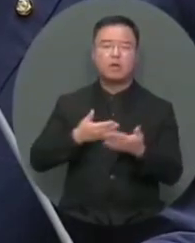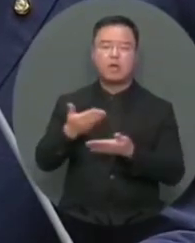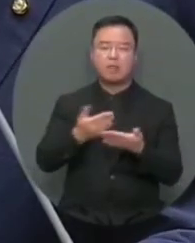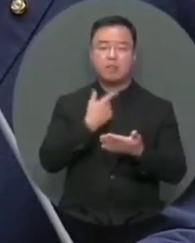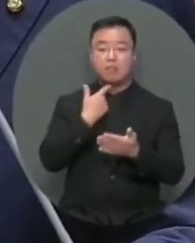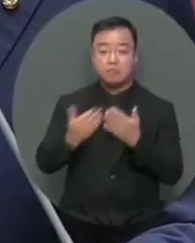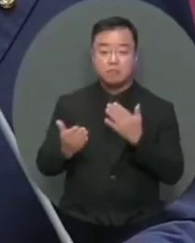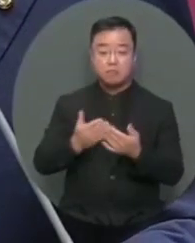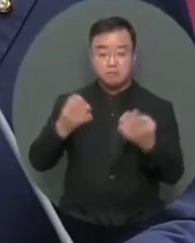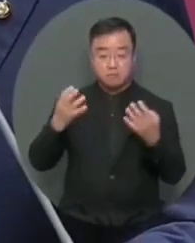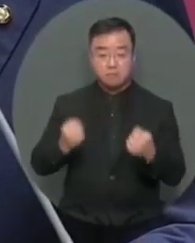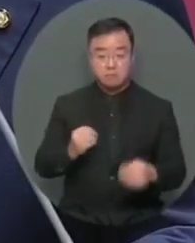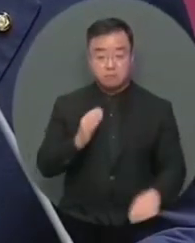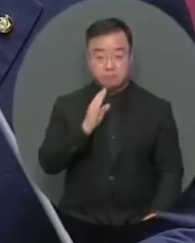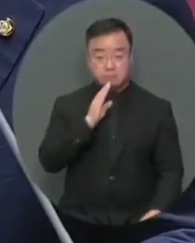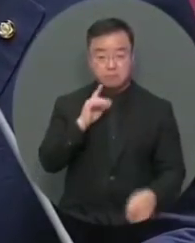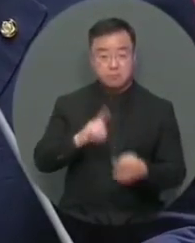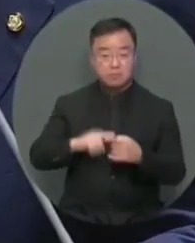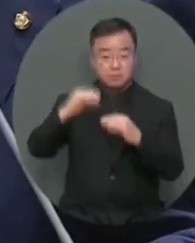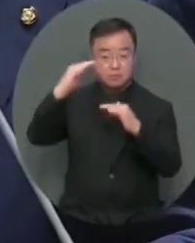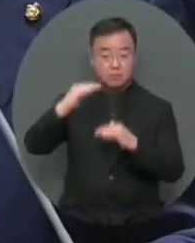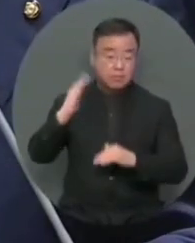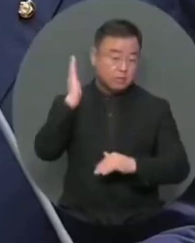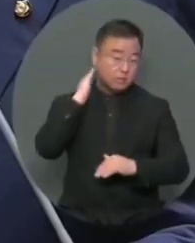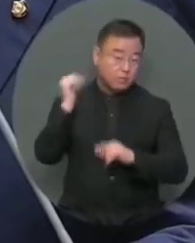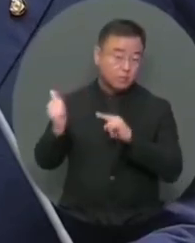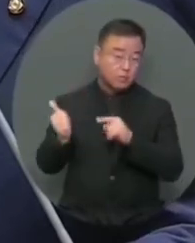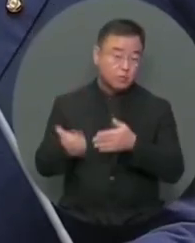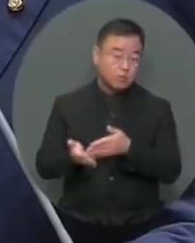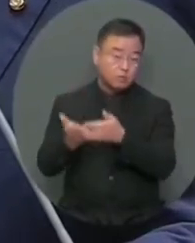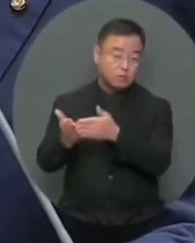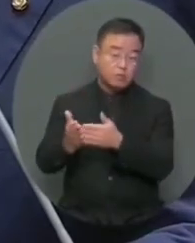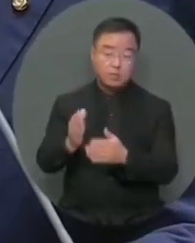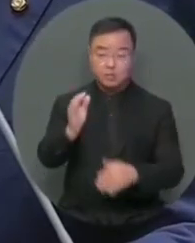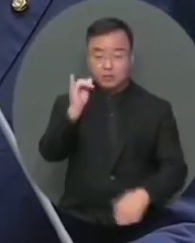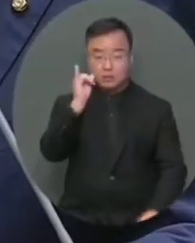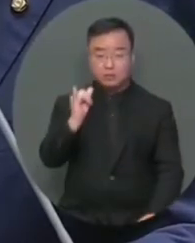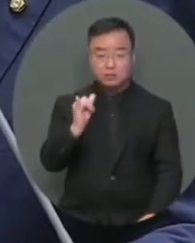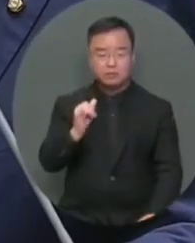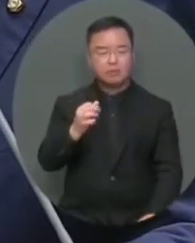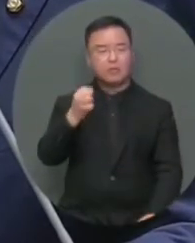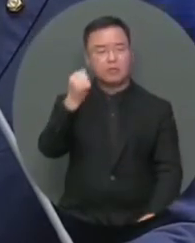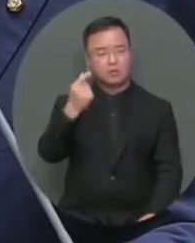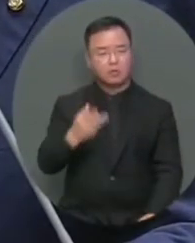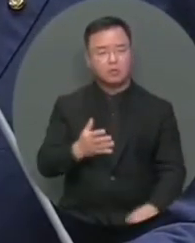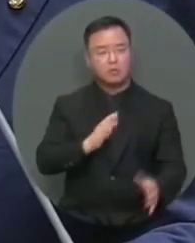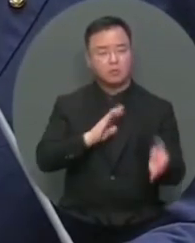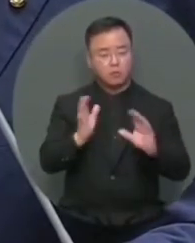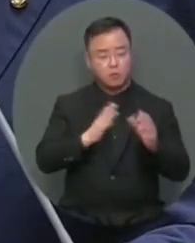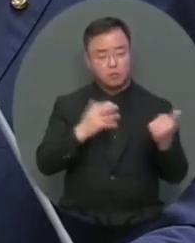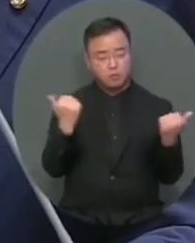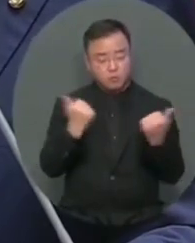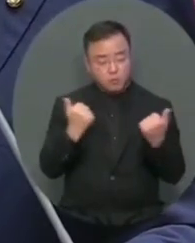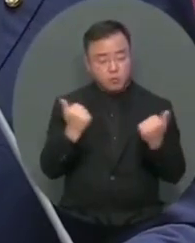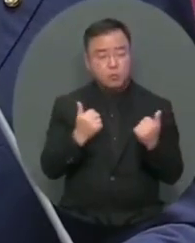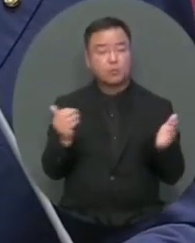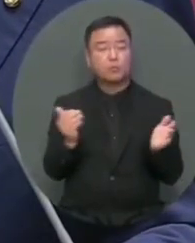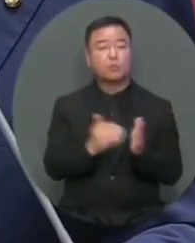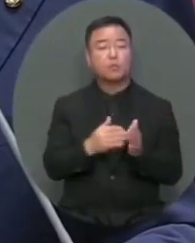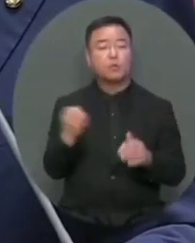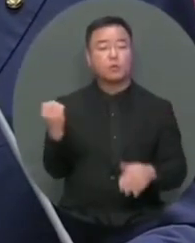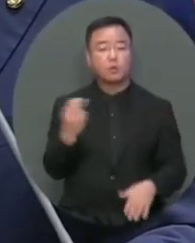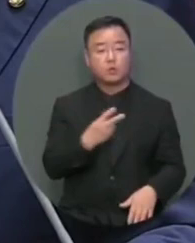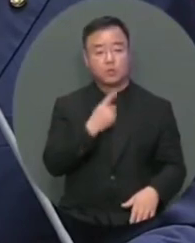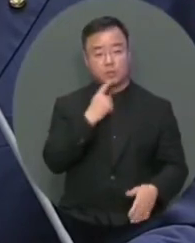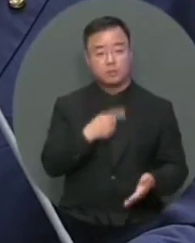총리께서 이 부분에 대해서 대통령께 좀 의견을 제시한 적 있습니까? 여러 번 논의도 하고 또